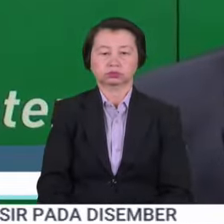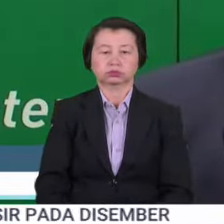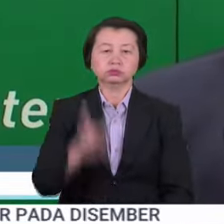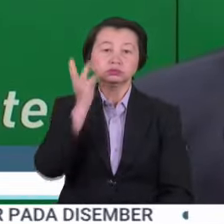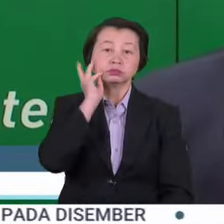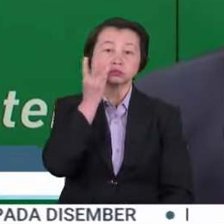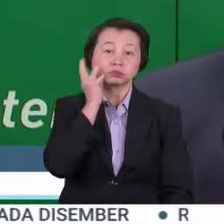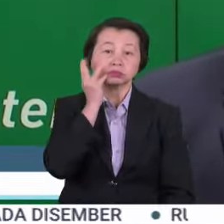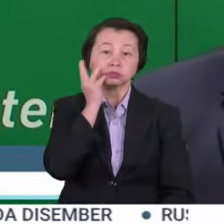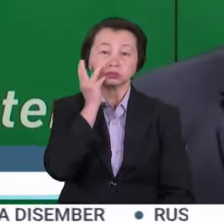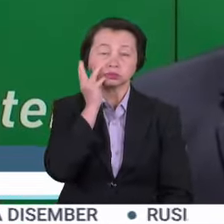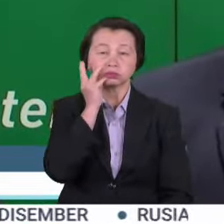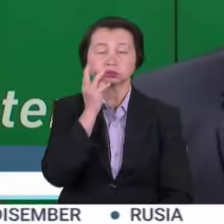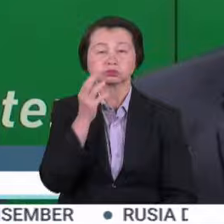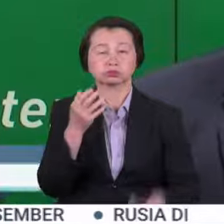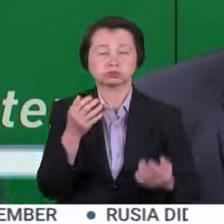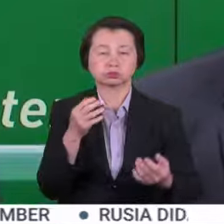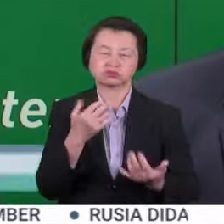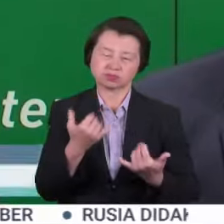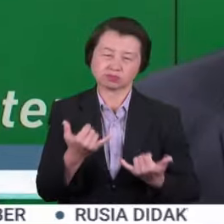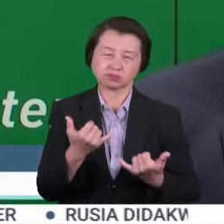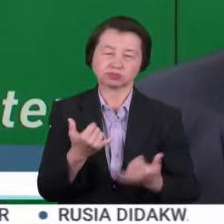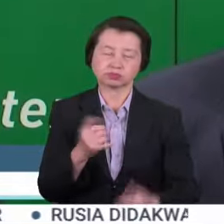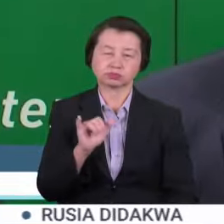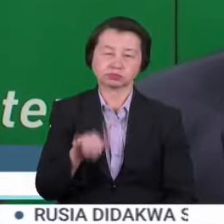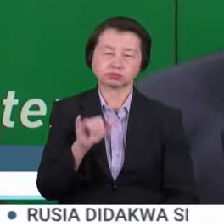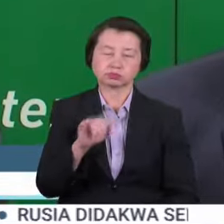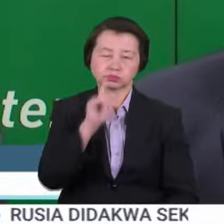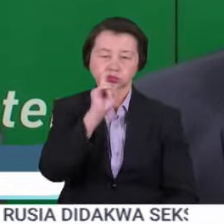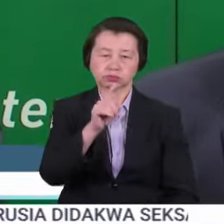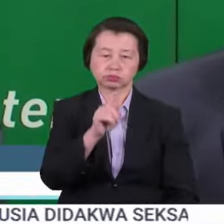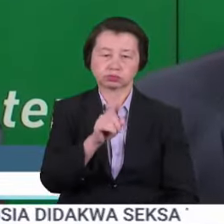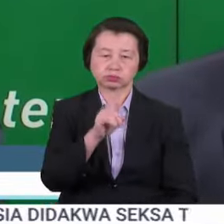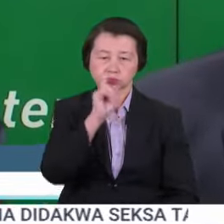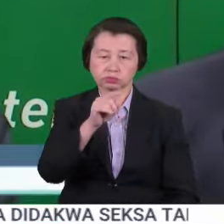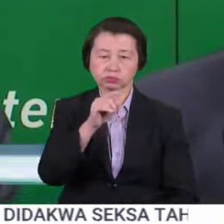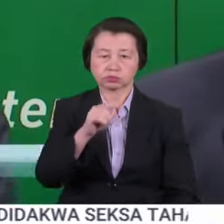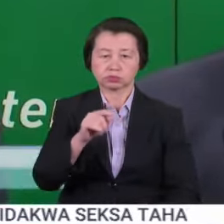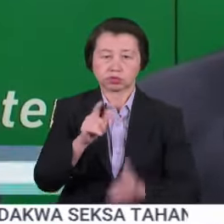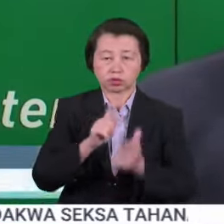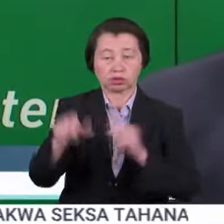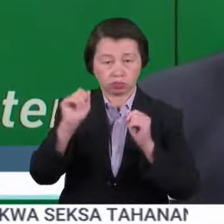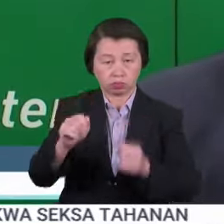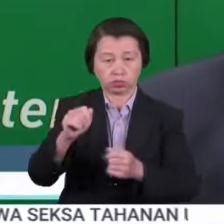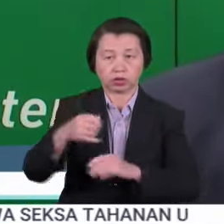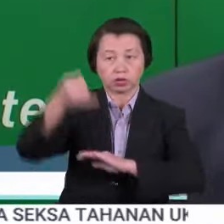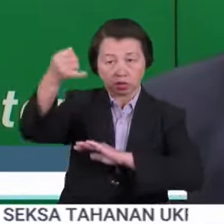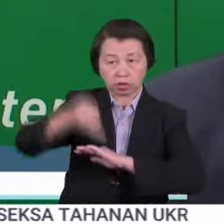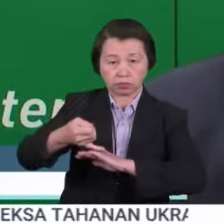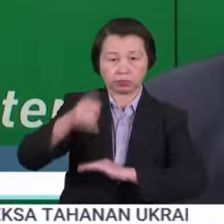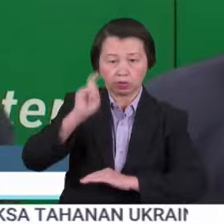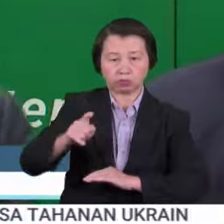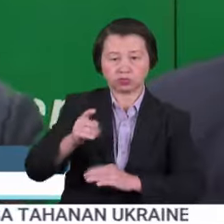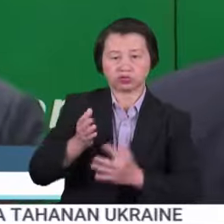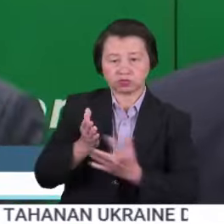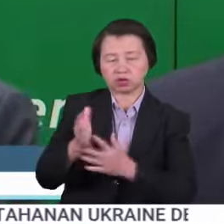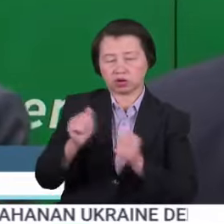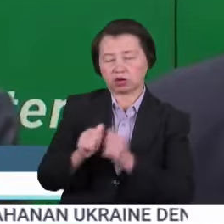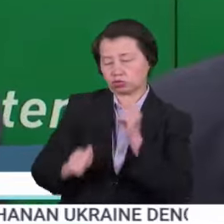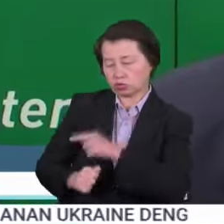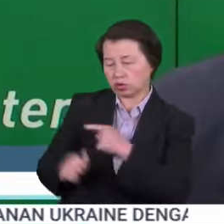Beras sekarang ini memang yang kebenaran mengimport dan sebagainya ialah melalui